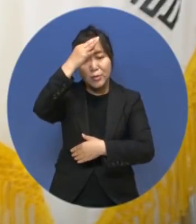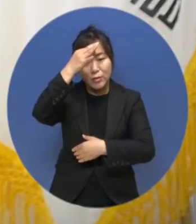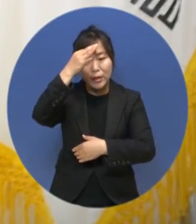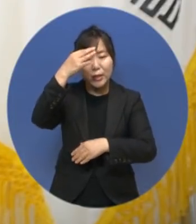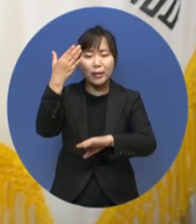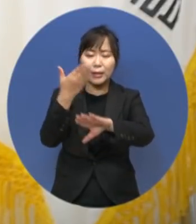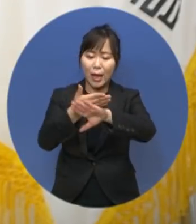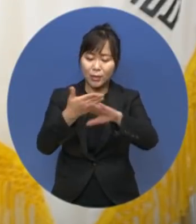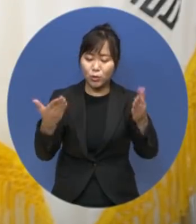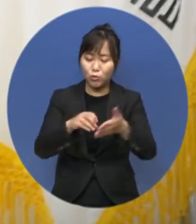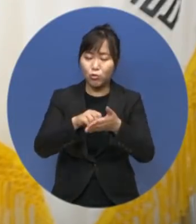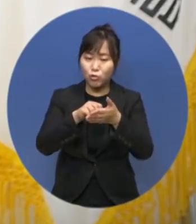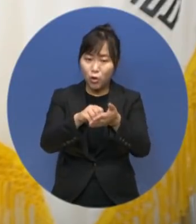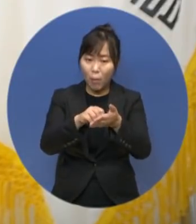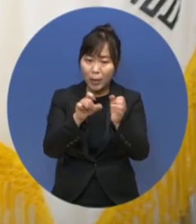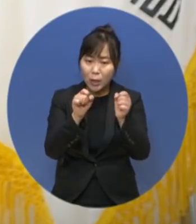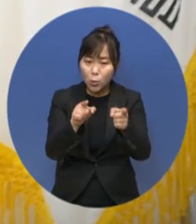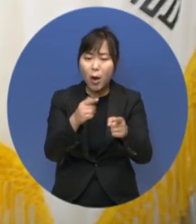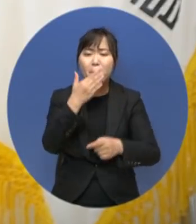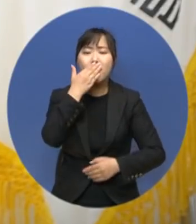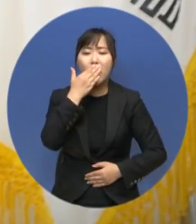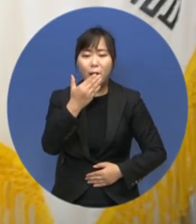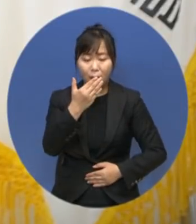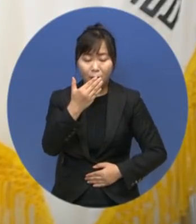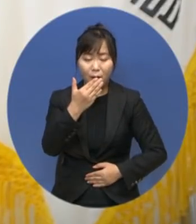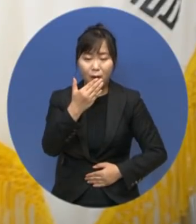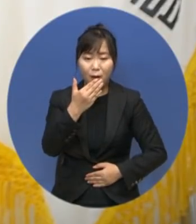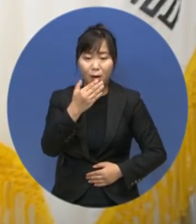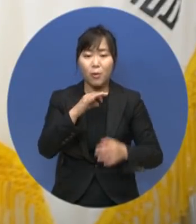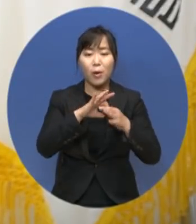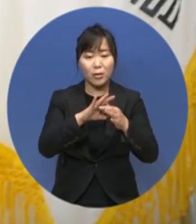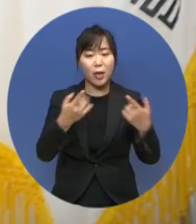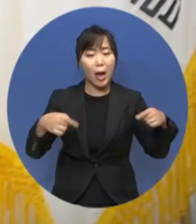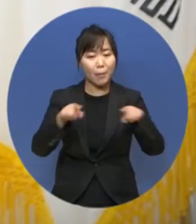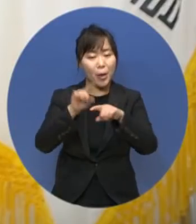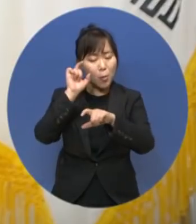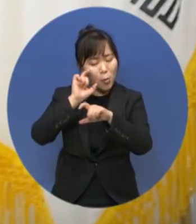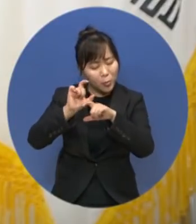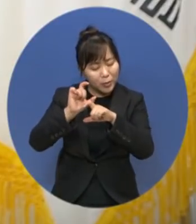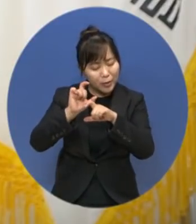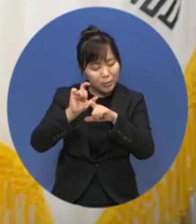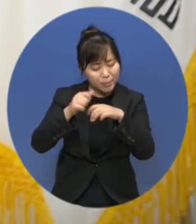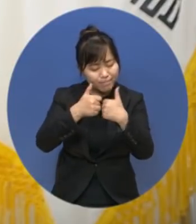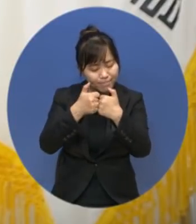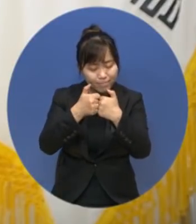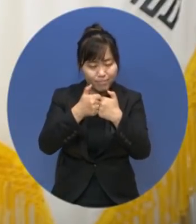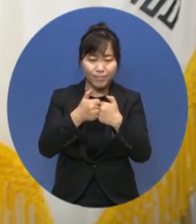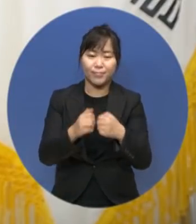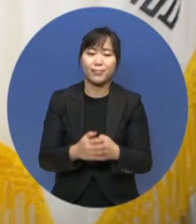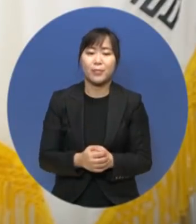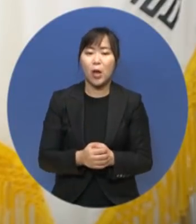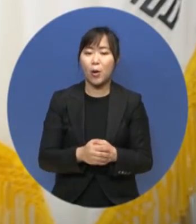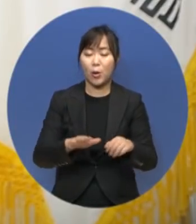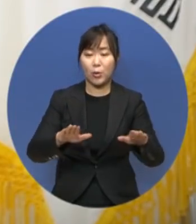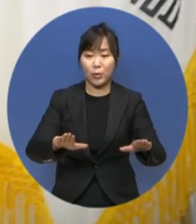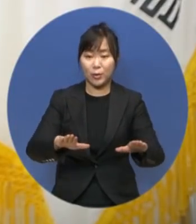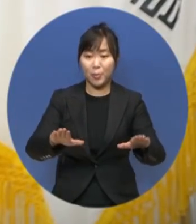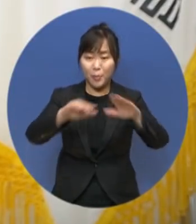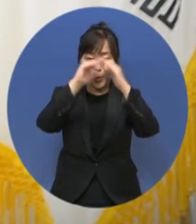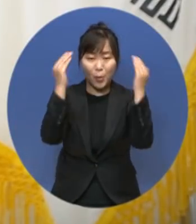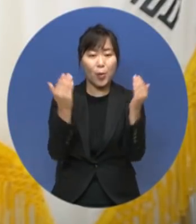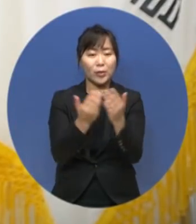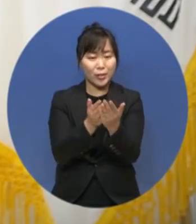다른 취업의 기회가 될 수 있음을 함께 고민하는 자리입니다. 이 자리에 있는